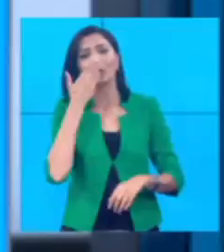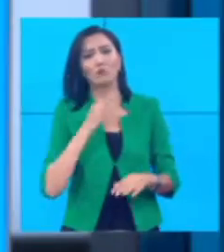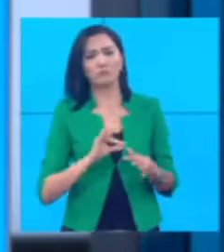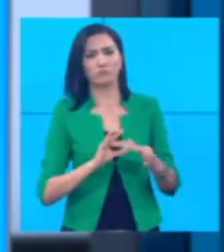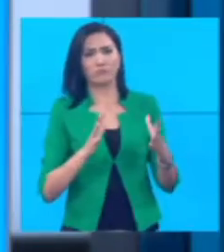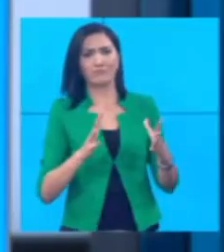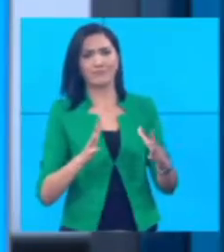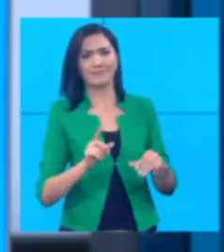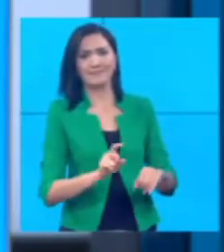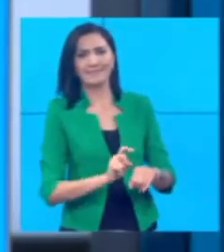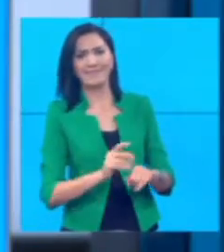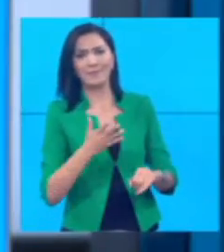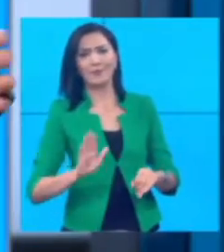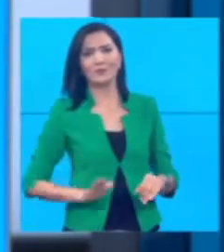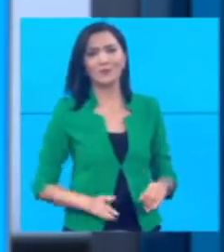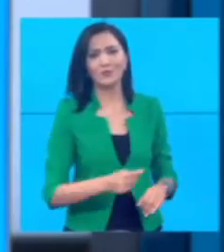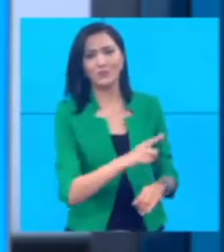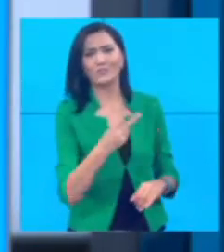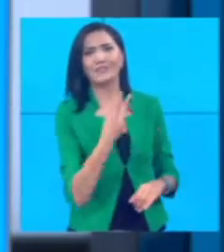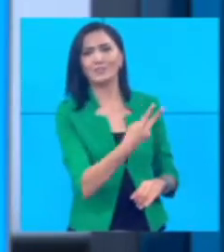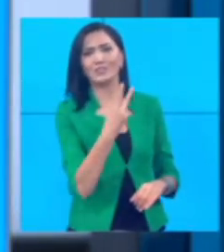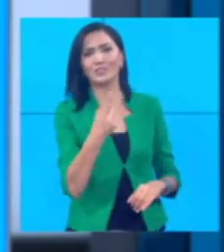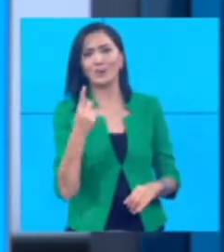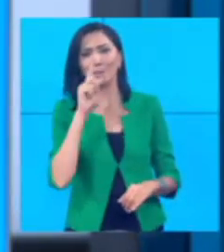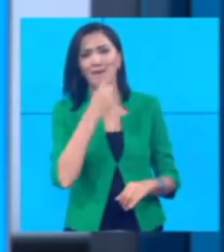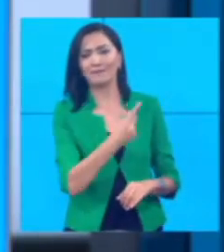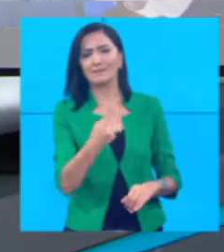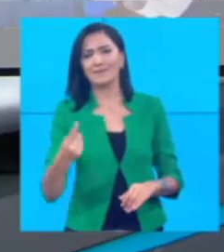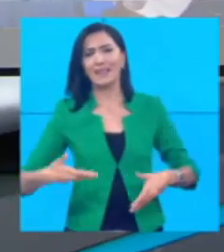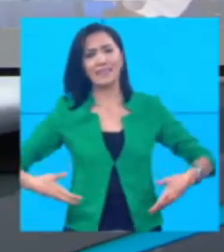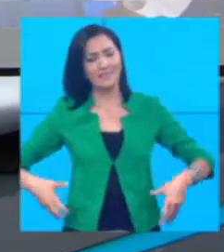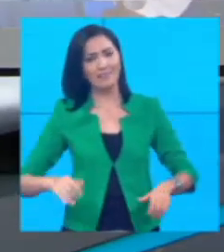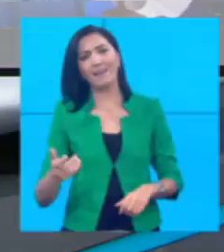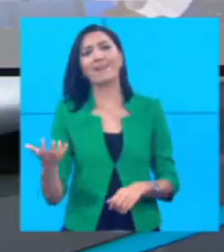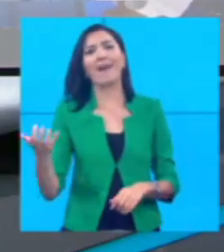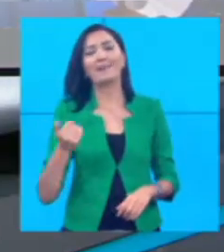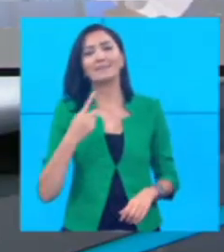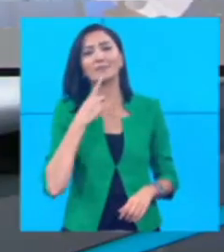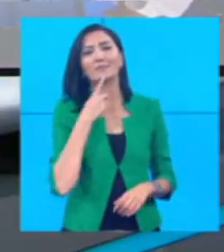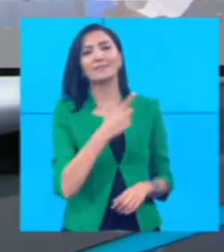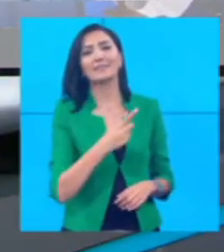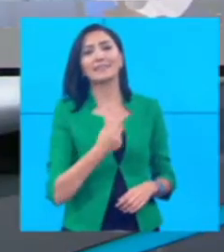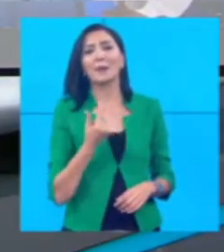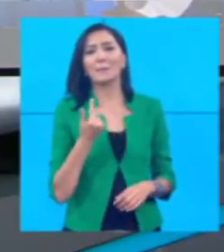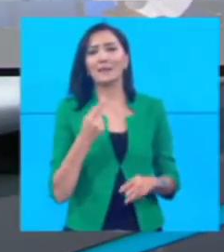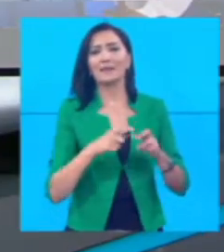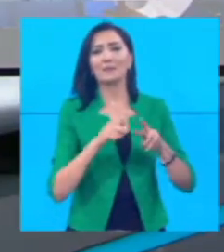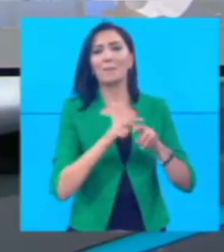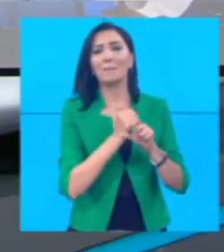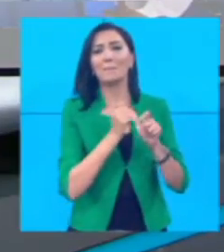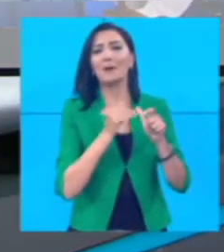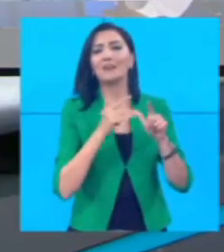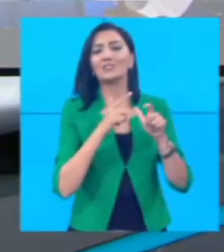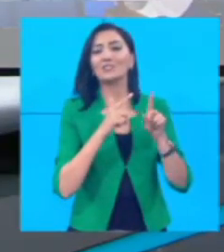orada nasıl birden müdahale etti? Dedi hemen çocuklara ikişer tane birer tane sandalye aldıralım dedi. Biraz da